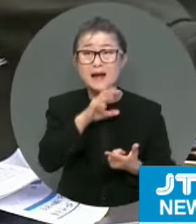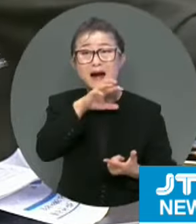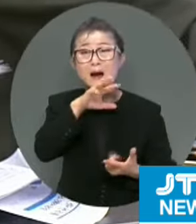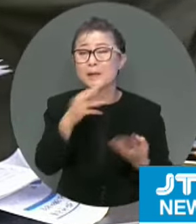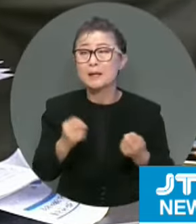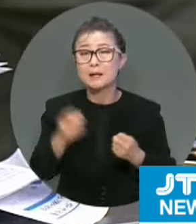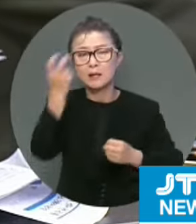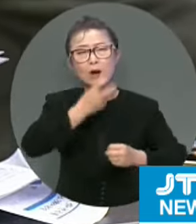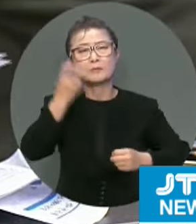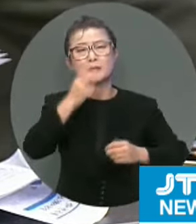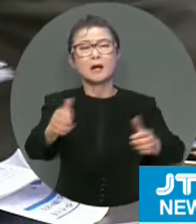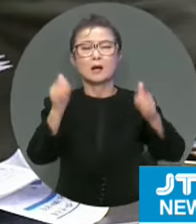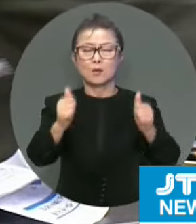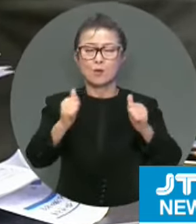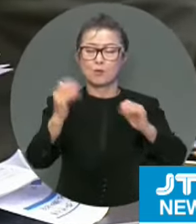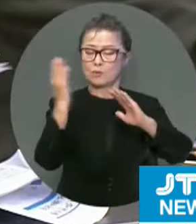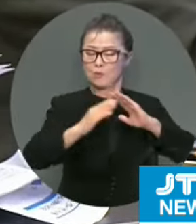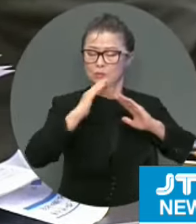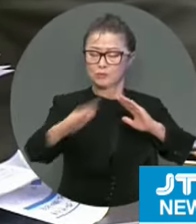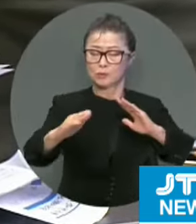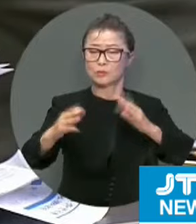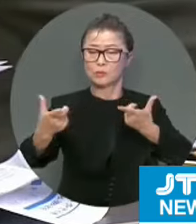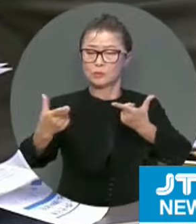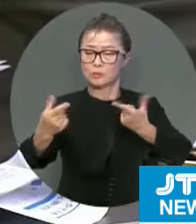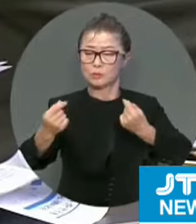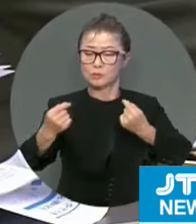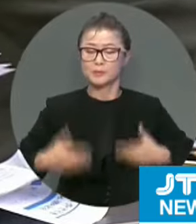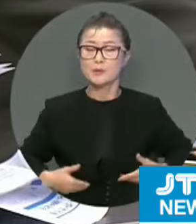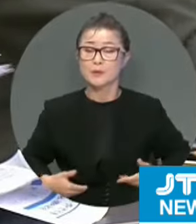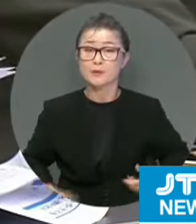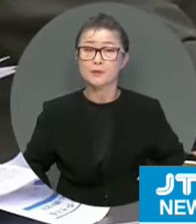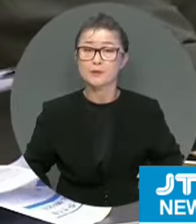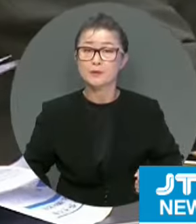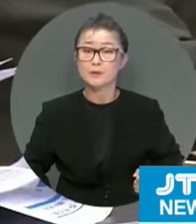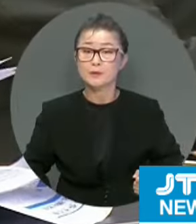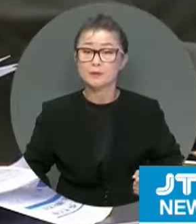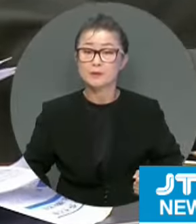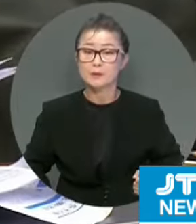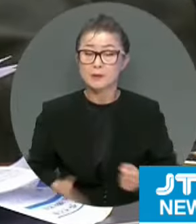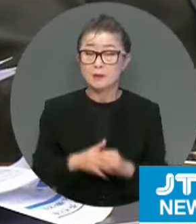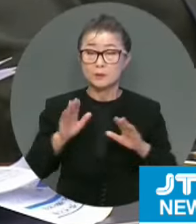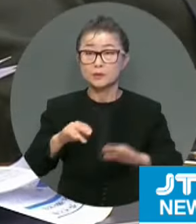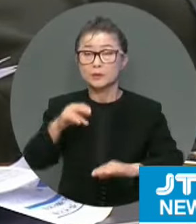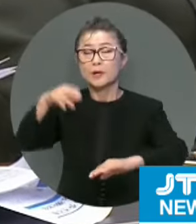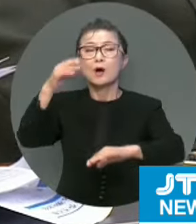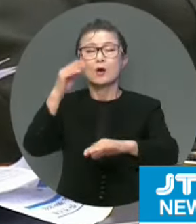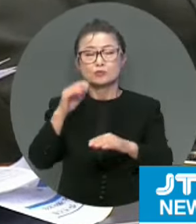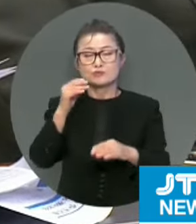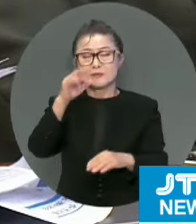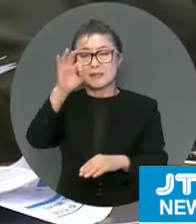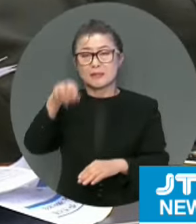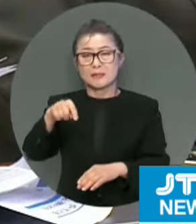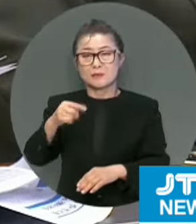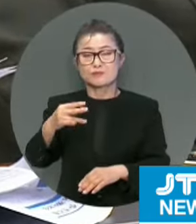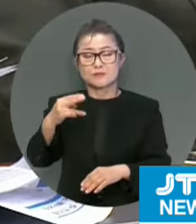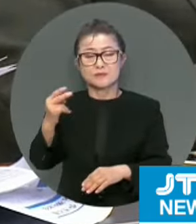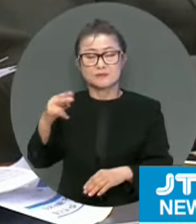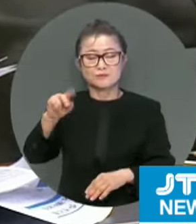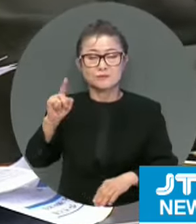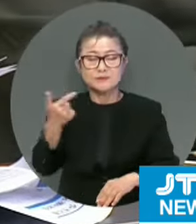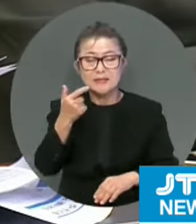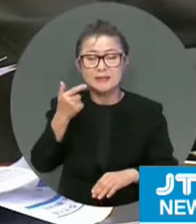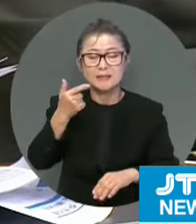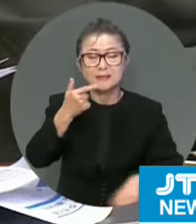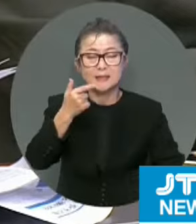합니다. 다시 한번 제기하면서 제가 오늘 또 한 가지는 울산지검에서 박상용